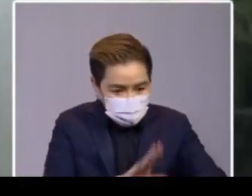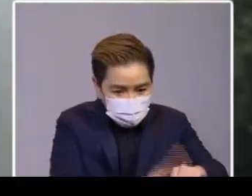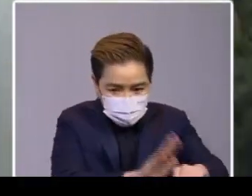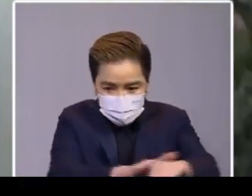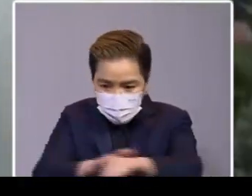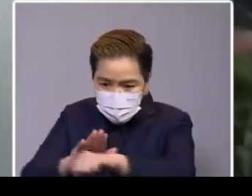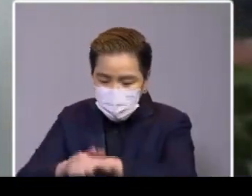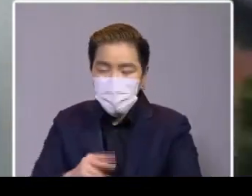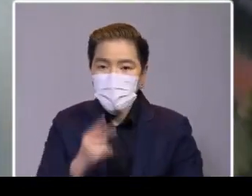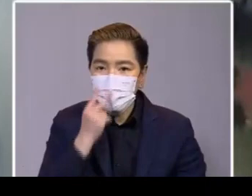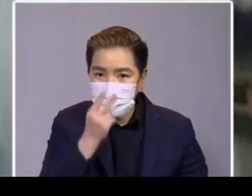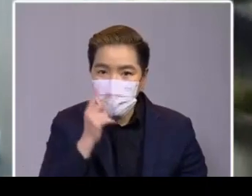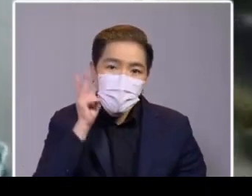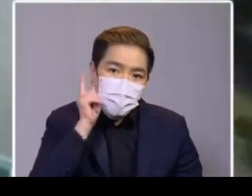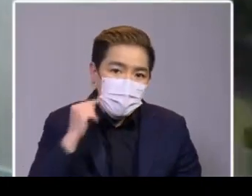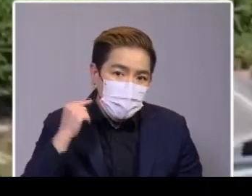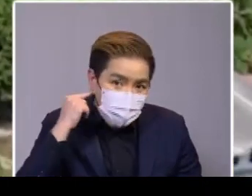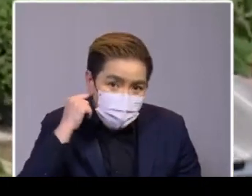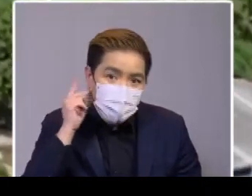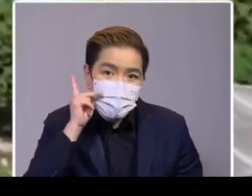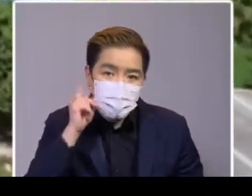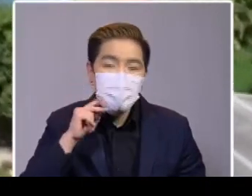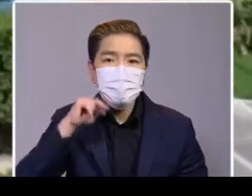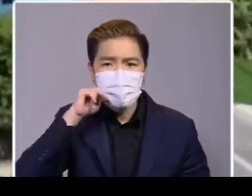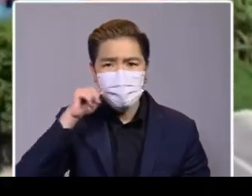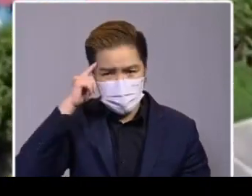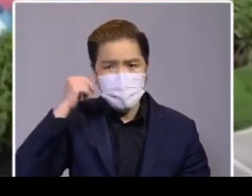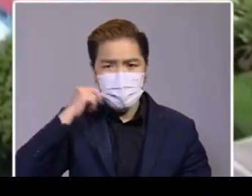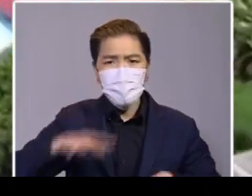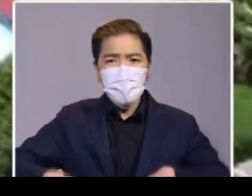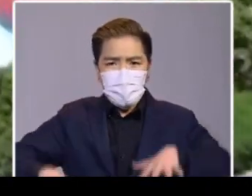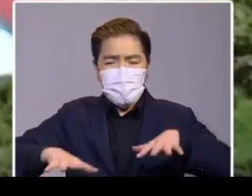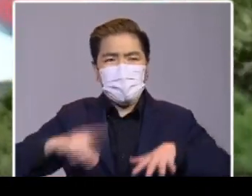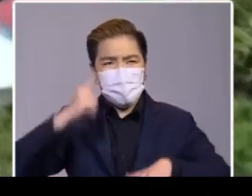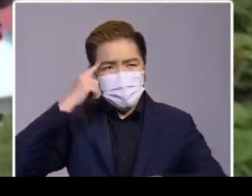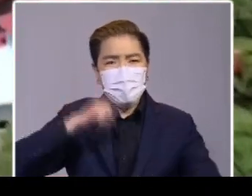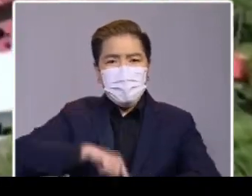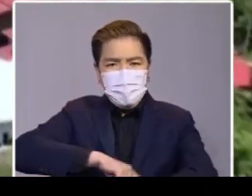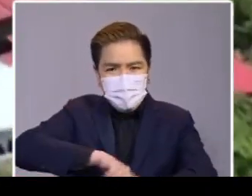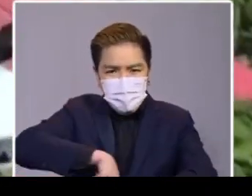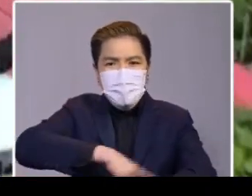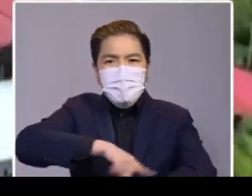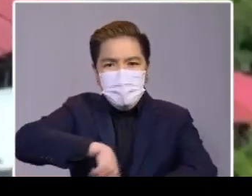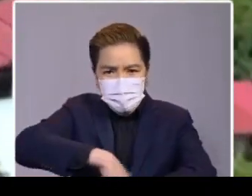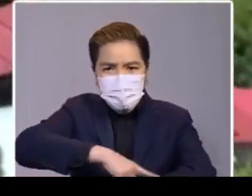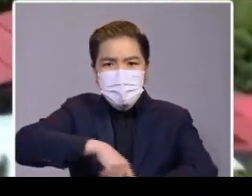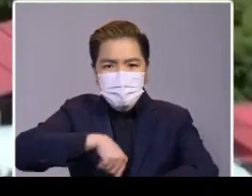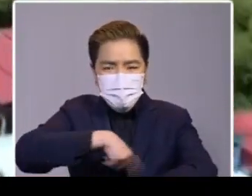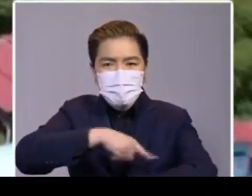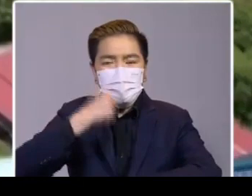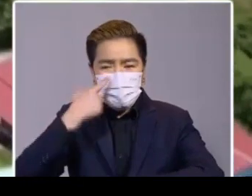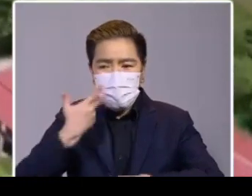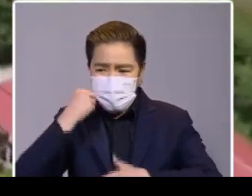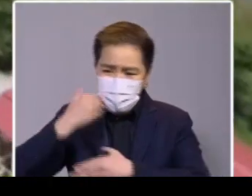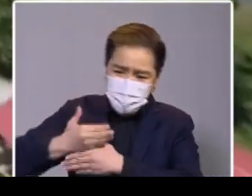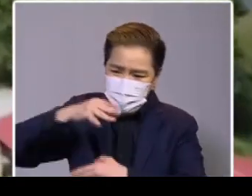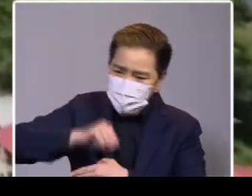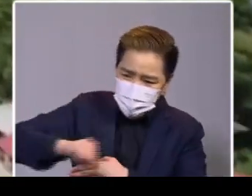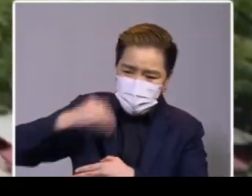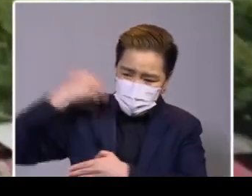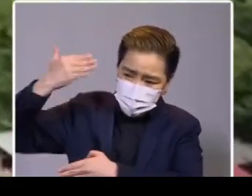ชนว่าต้องติดตามสถานการณ์น้ำอย่างใกล้ชิดเพราะว่ามันน่าจะยังคงขังอยู่อีกพอสมควรถึงแม้ว่าจะปรับระบายการ